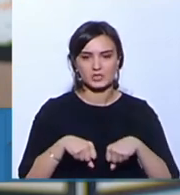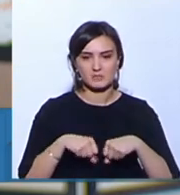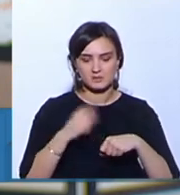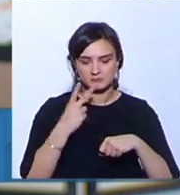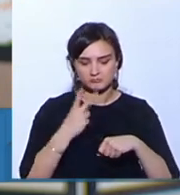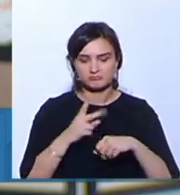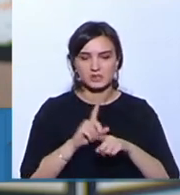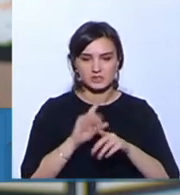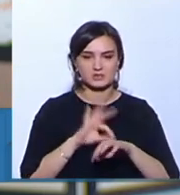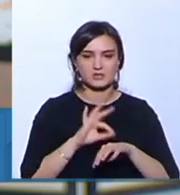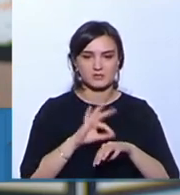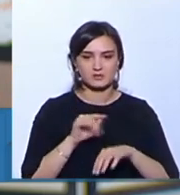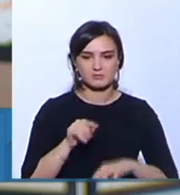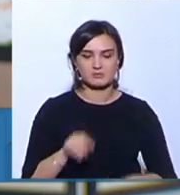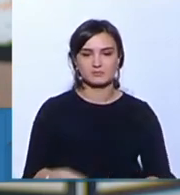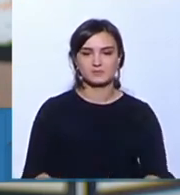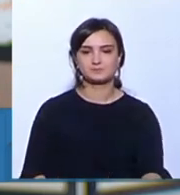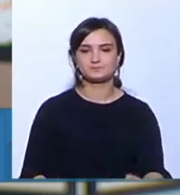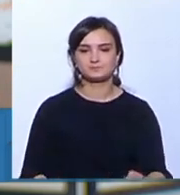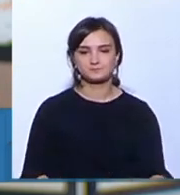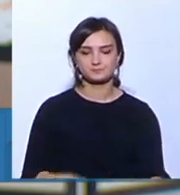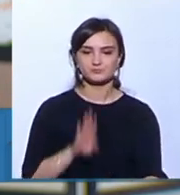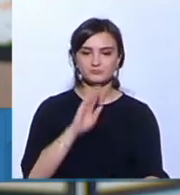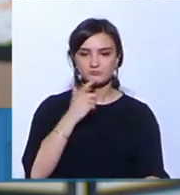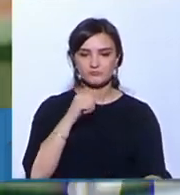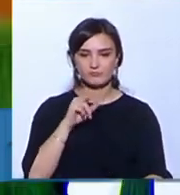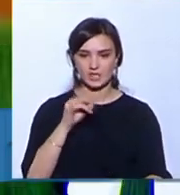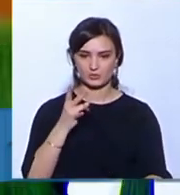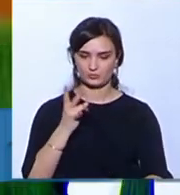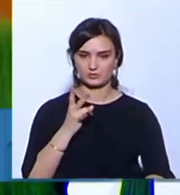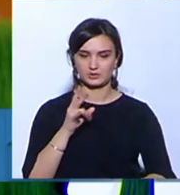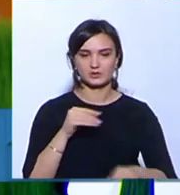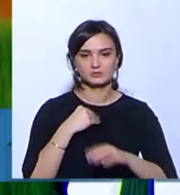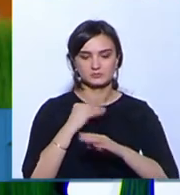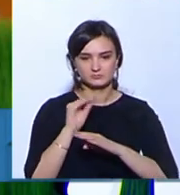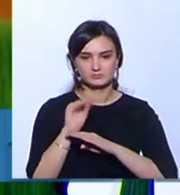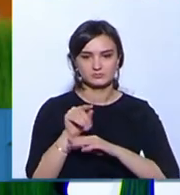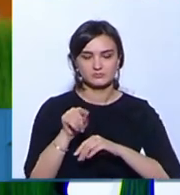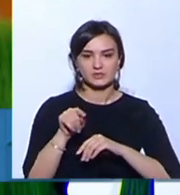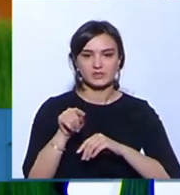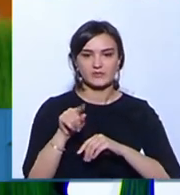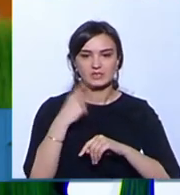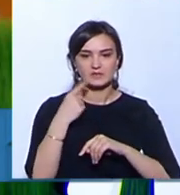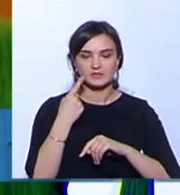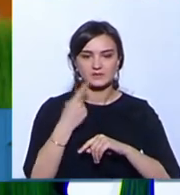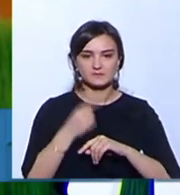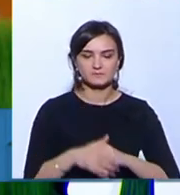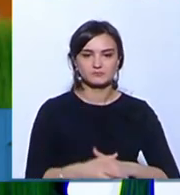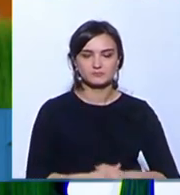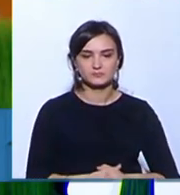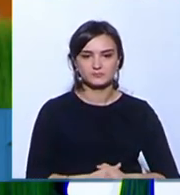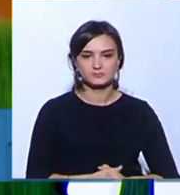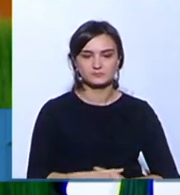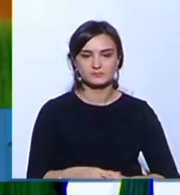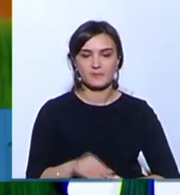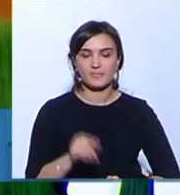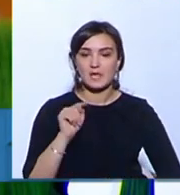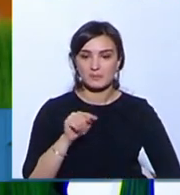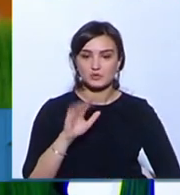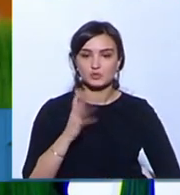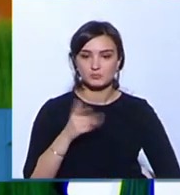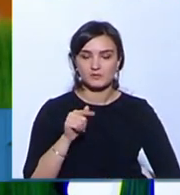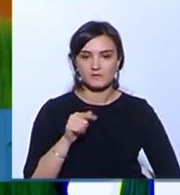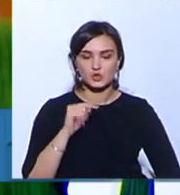შეხვდნენ ასეთ დაავადებებს. გავუძლანალი, უნდა ჩაგერთოთ, თქვენ ბრძანეთ, რომ ასეთ